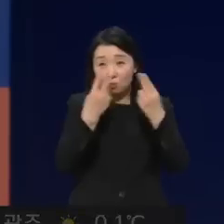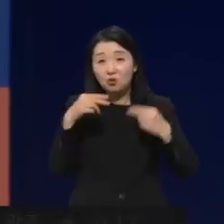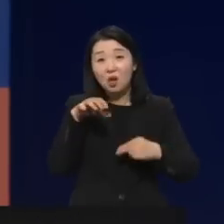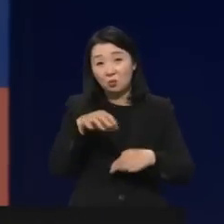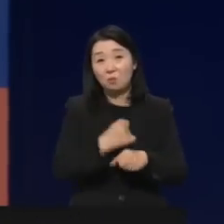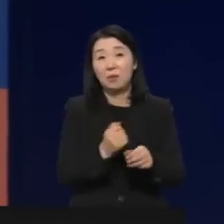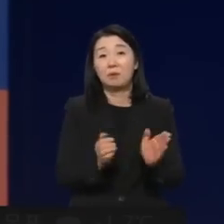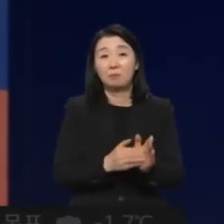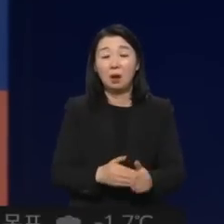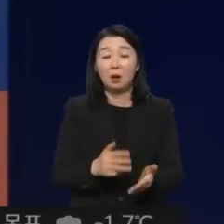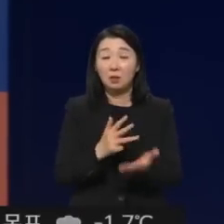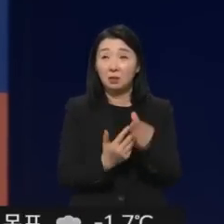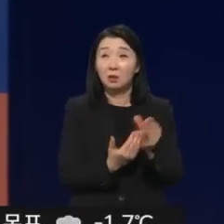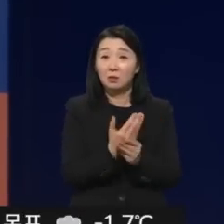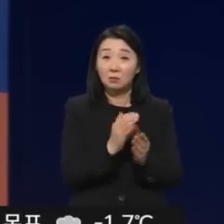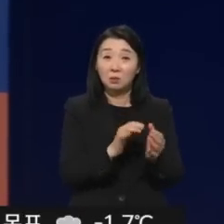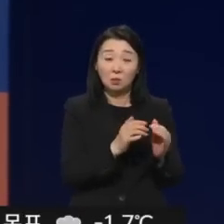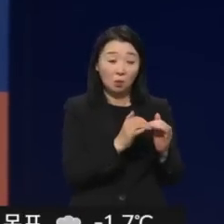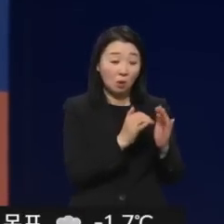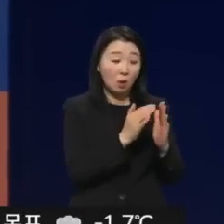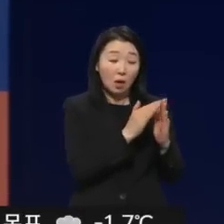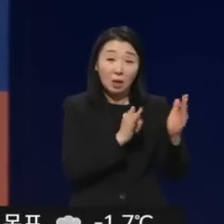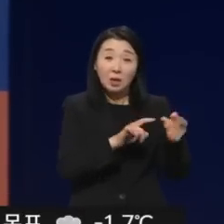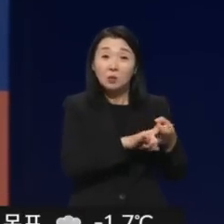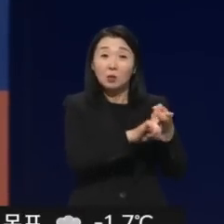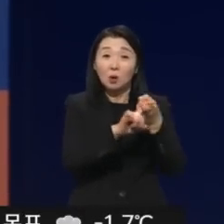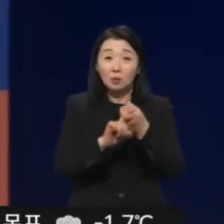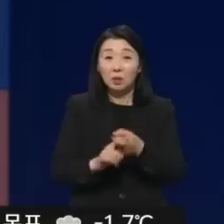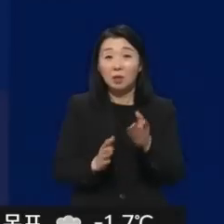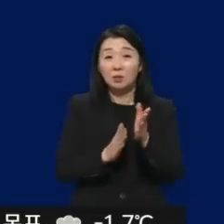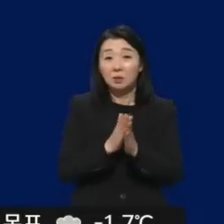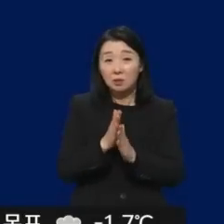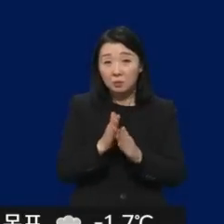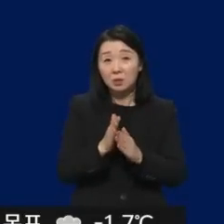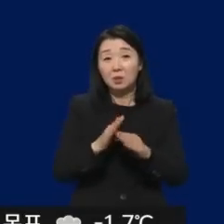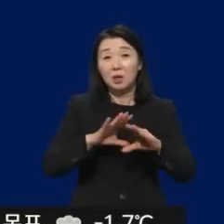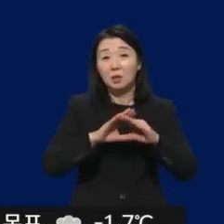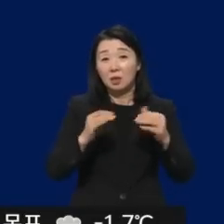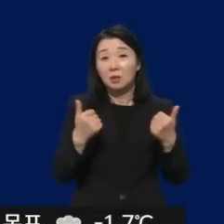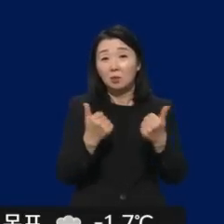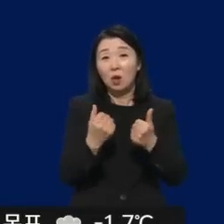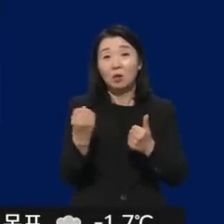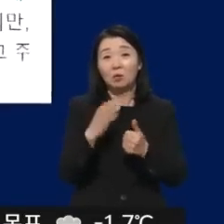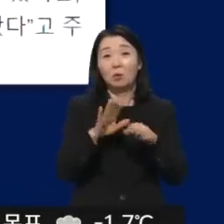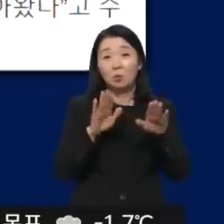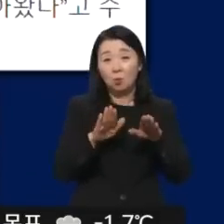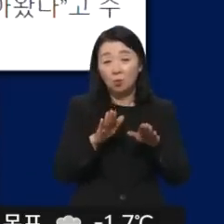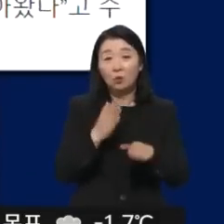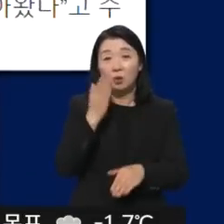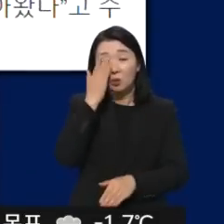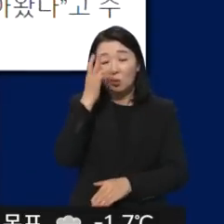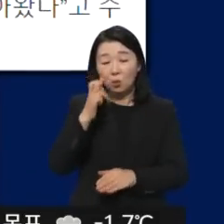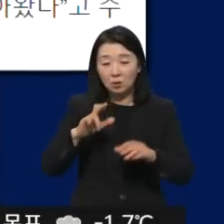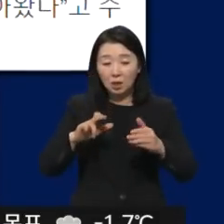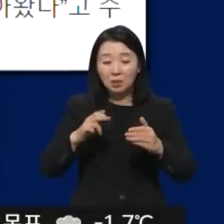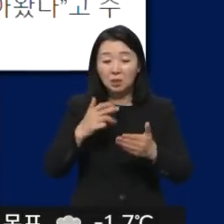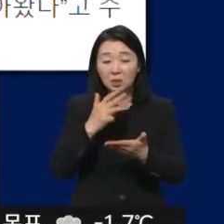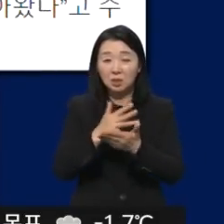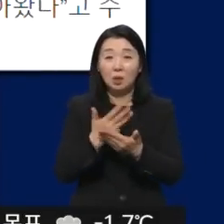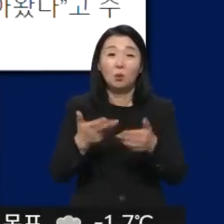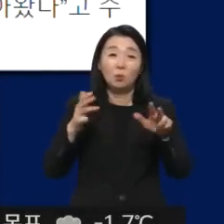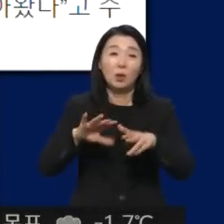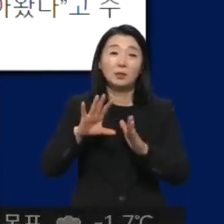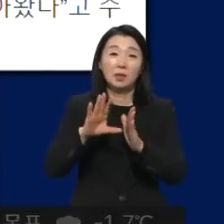그렇습니다. 이태원 참사 유가족 협의회는 시민대책회의와 오늘 오전 서울 용산구 이태원 광장에서 시민분향소를